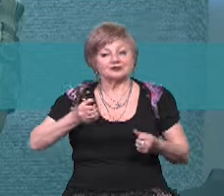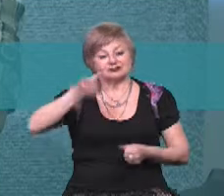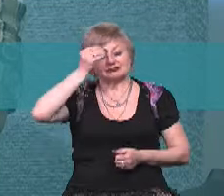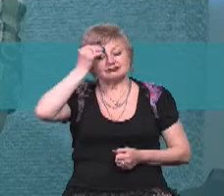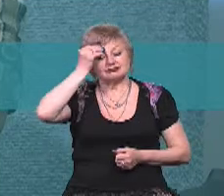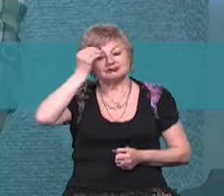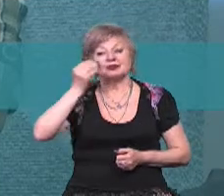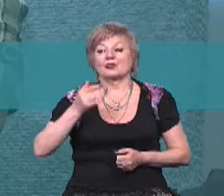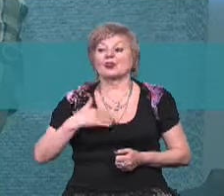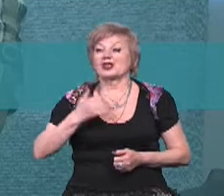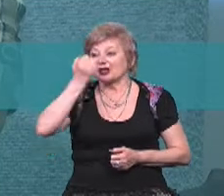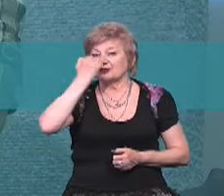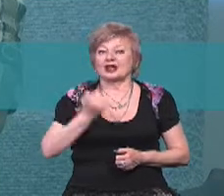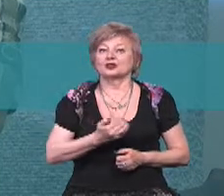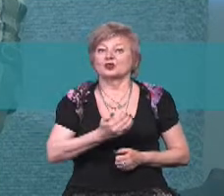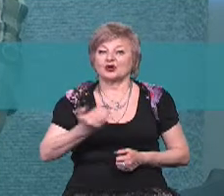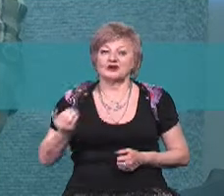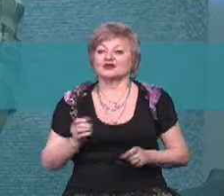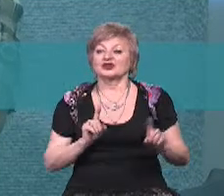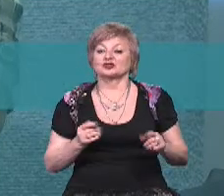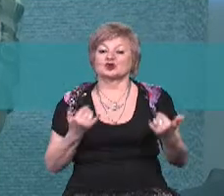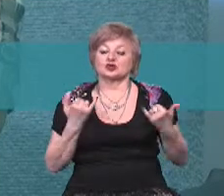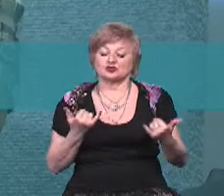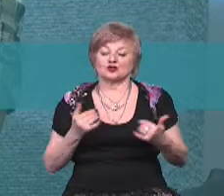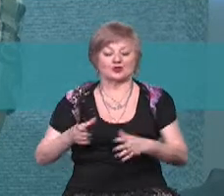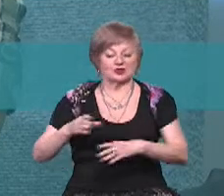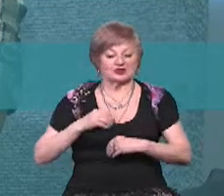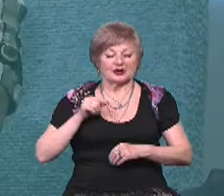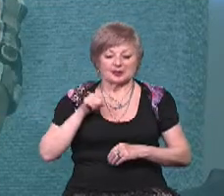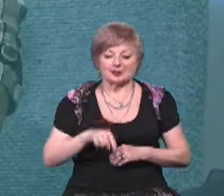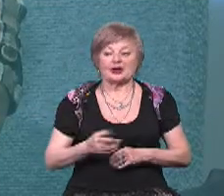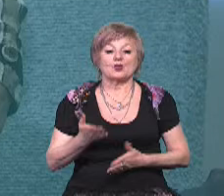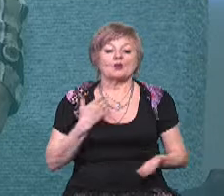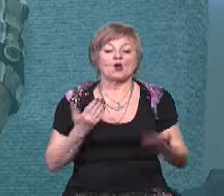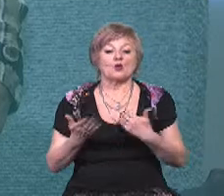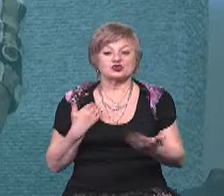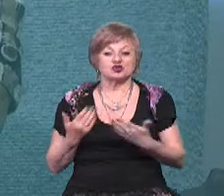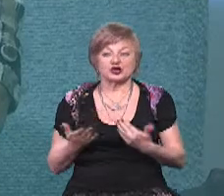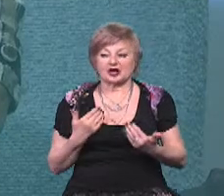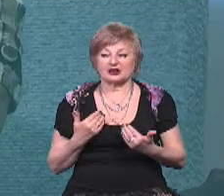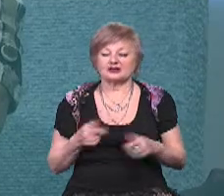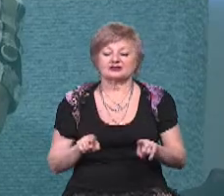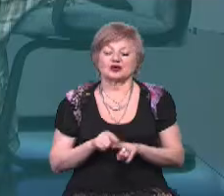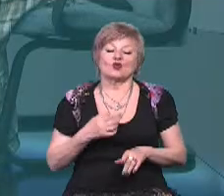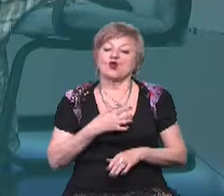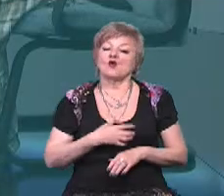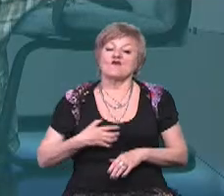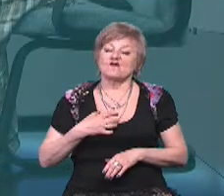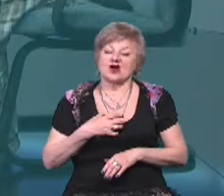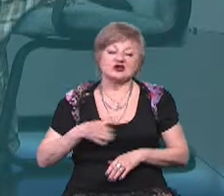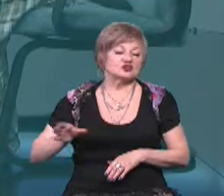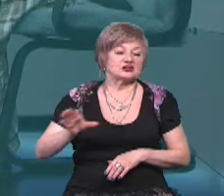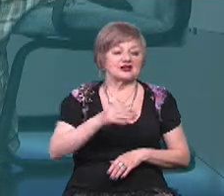озброєння. Почули, да. Я вам дуже вдячна за те, що ви сьогодні були з нами, що ми поспілкувалися на таку важливу для